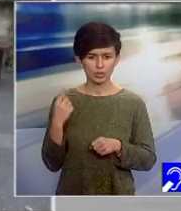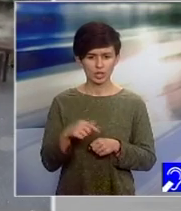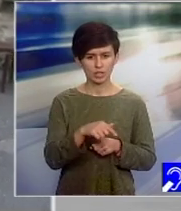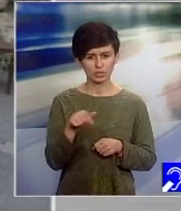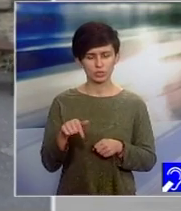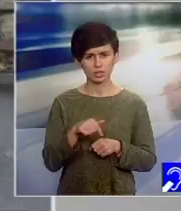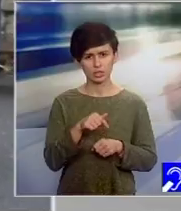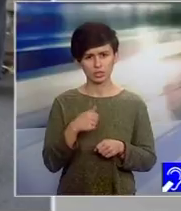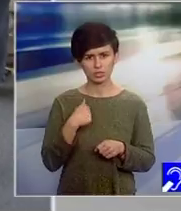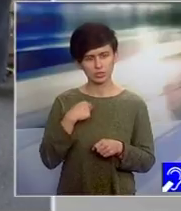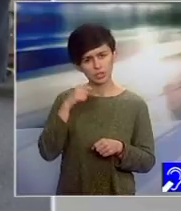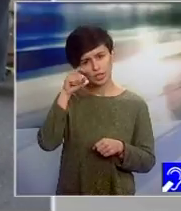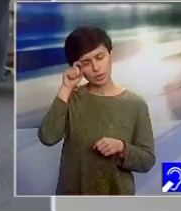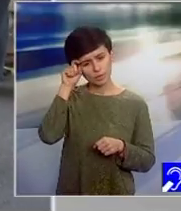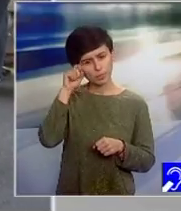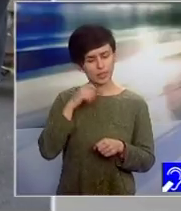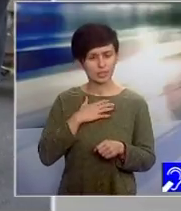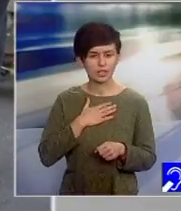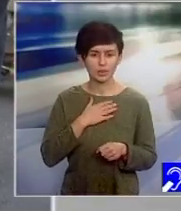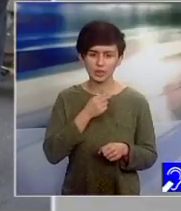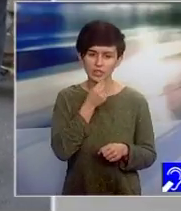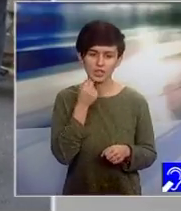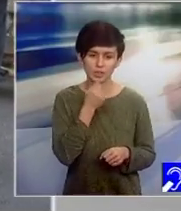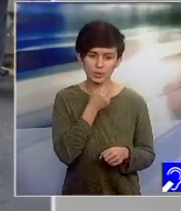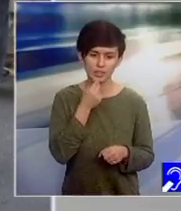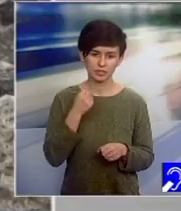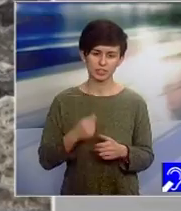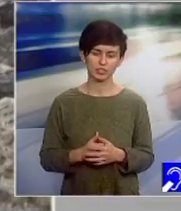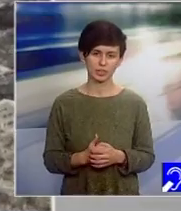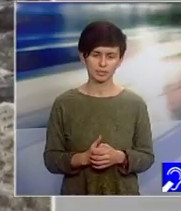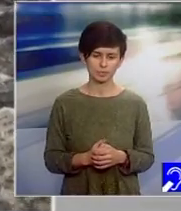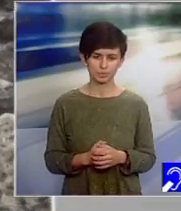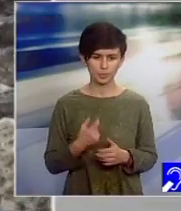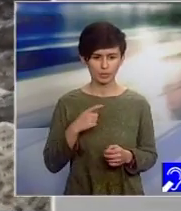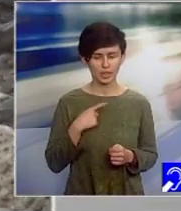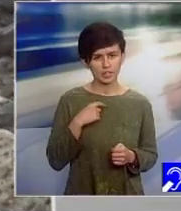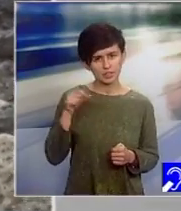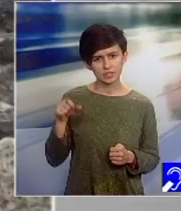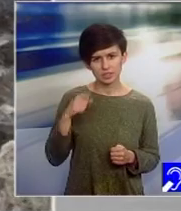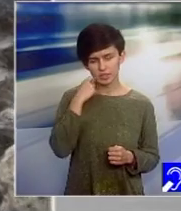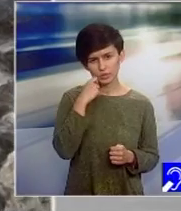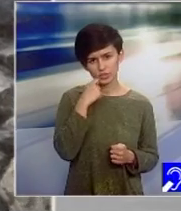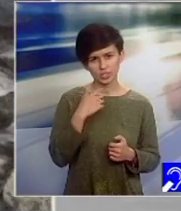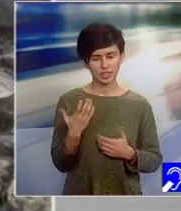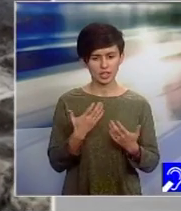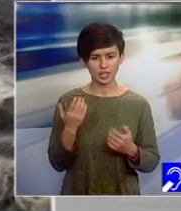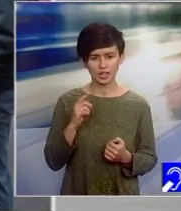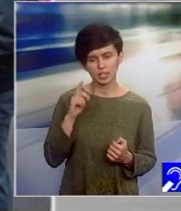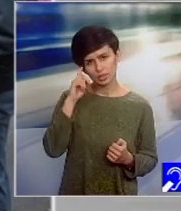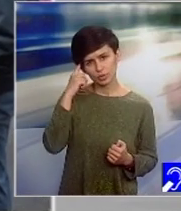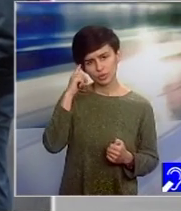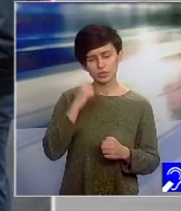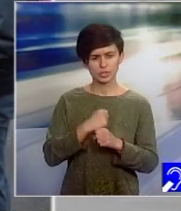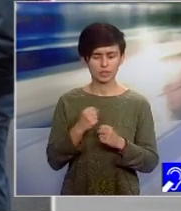istoric, eu cred că am avea numai beneficii de pe treaba asta. E adevărat că sunt clujeni care nici măcar ei, așa cum spuneați dumneavoastră, nu știu foarte multe despre